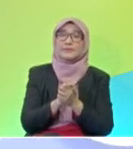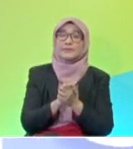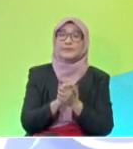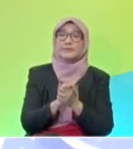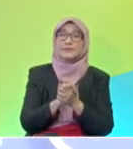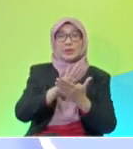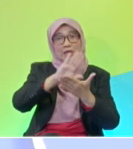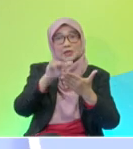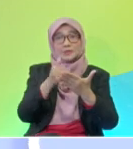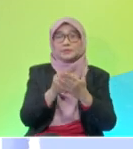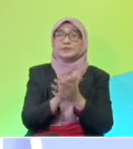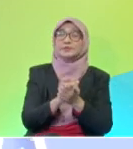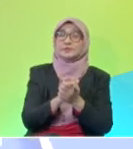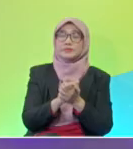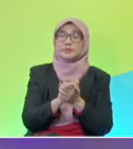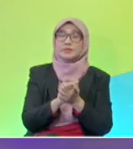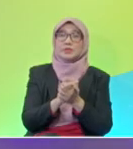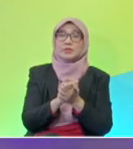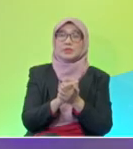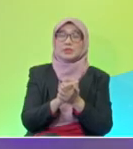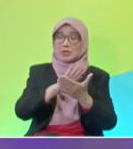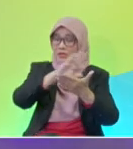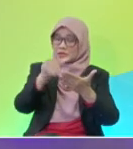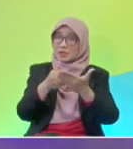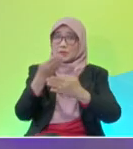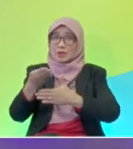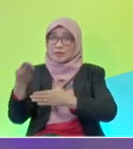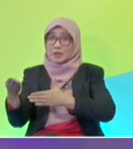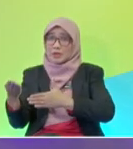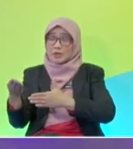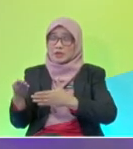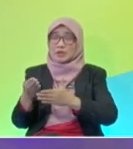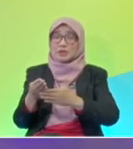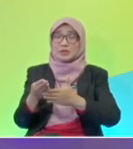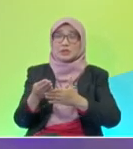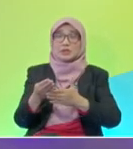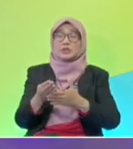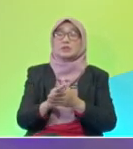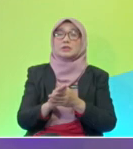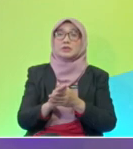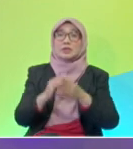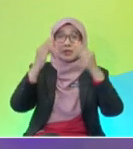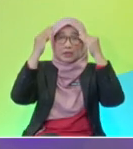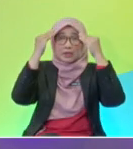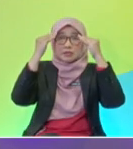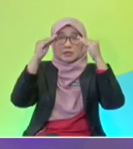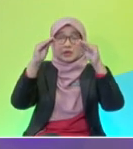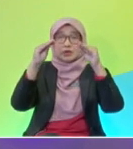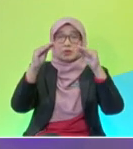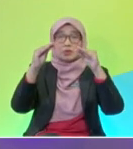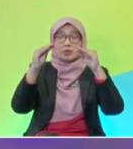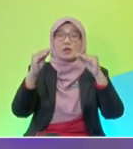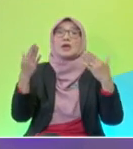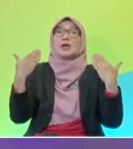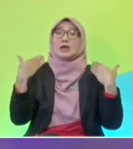sahajael dan tak lupa juga Mira semua bahan yang Cikgu berikan di dalam aktiviti pada hari ini Cikgu akan muat